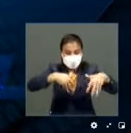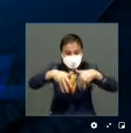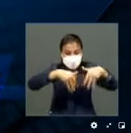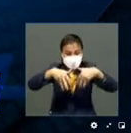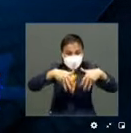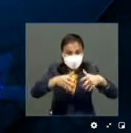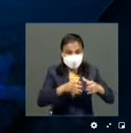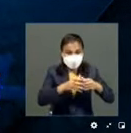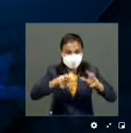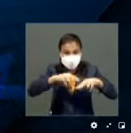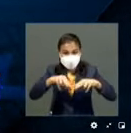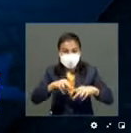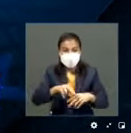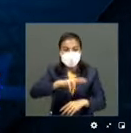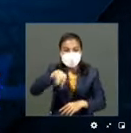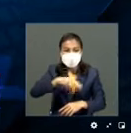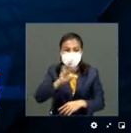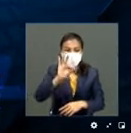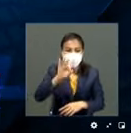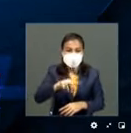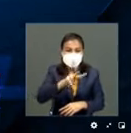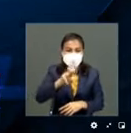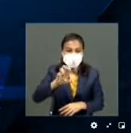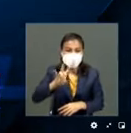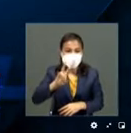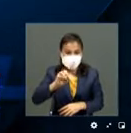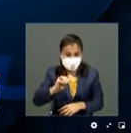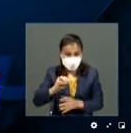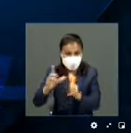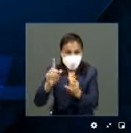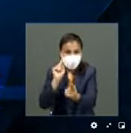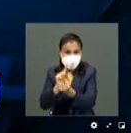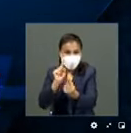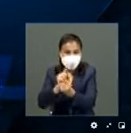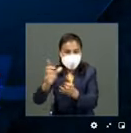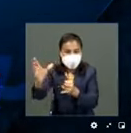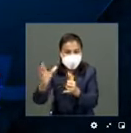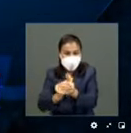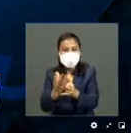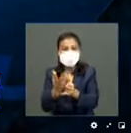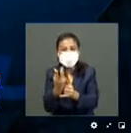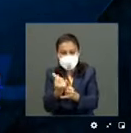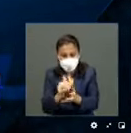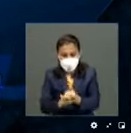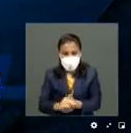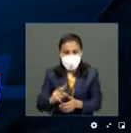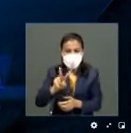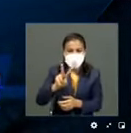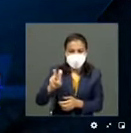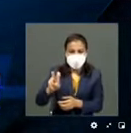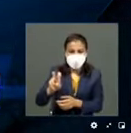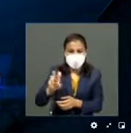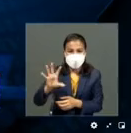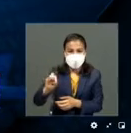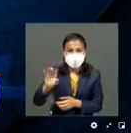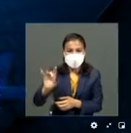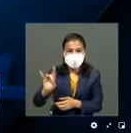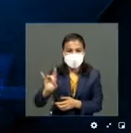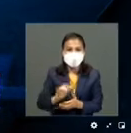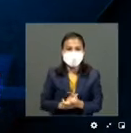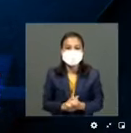จ 9,270 รายตอนนี้พบยืนยันเป็นผู้ติดเชื้อ258ร